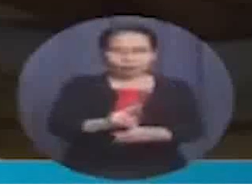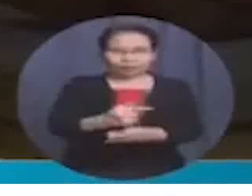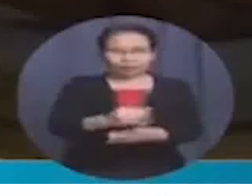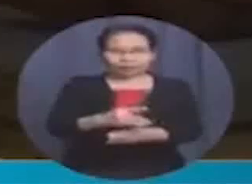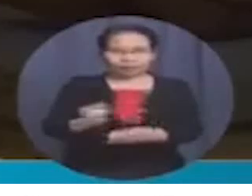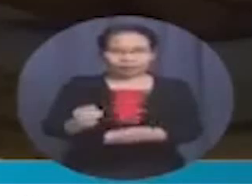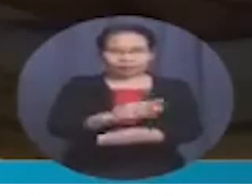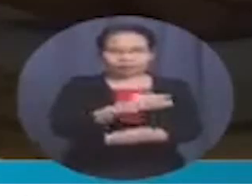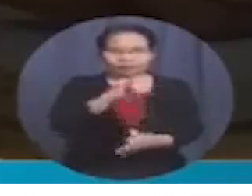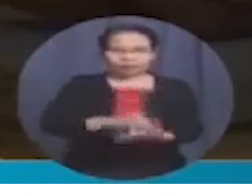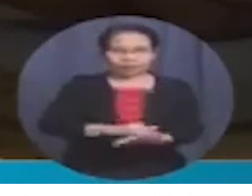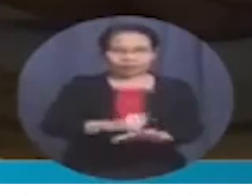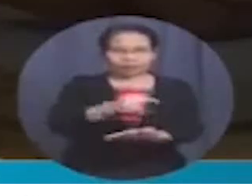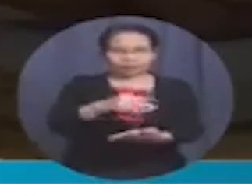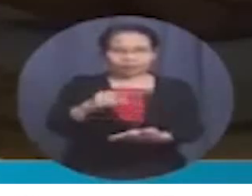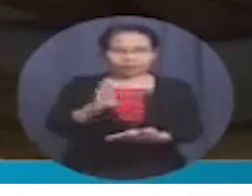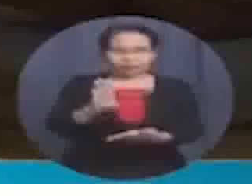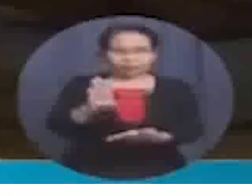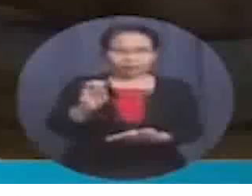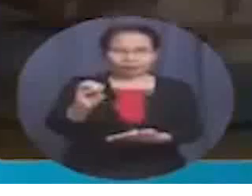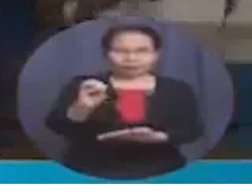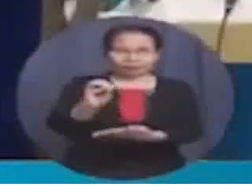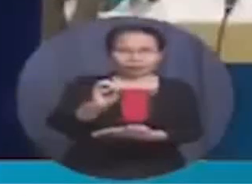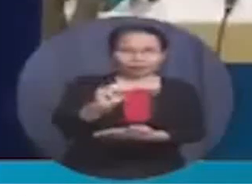God. At yan din ang Diyos ni Bo Sanchez.